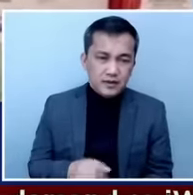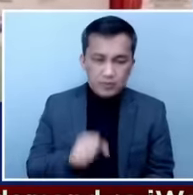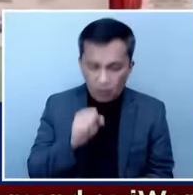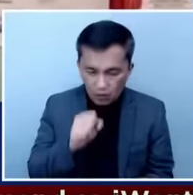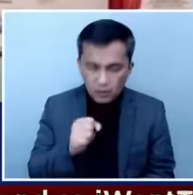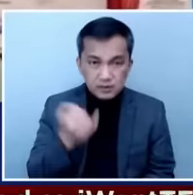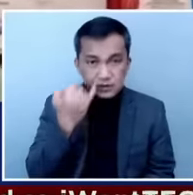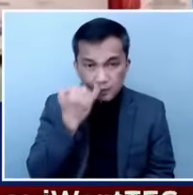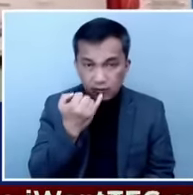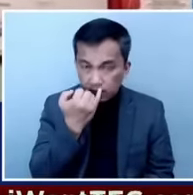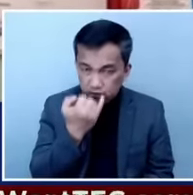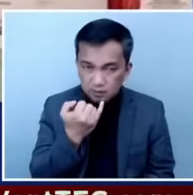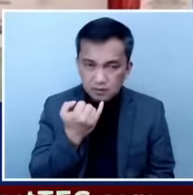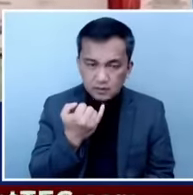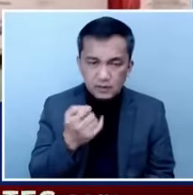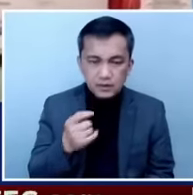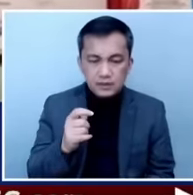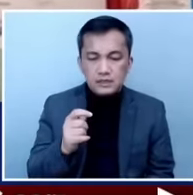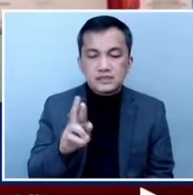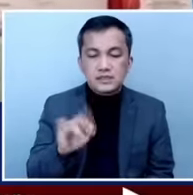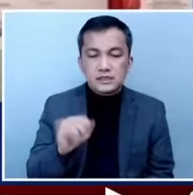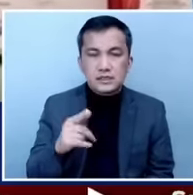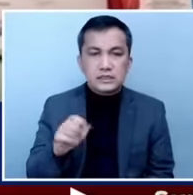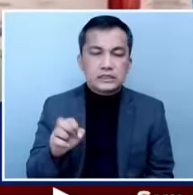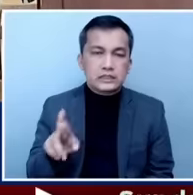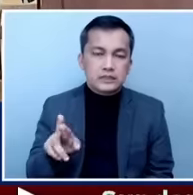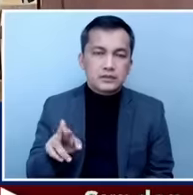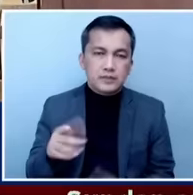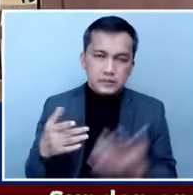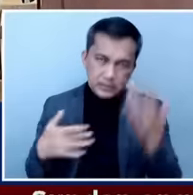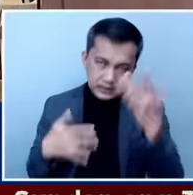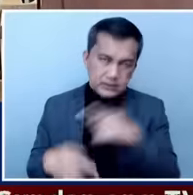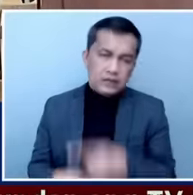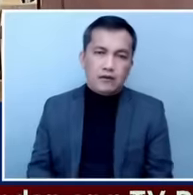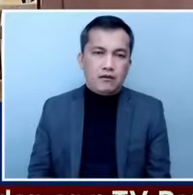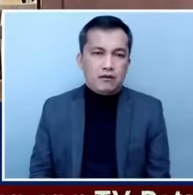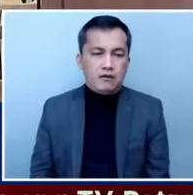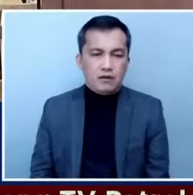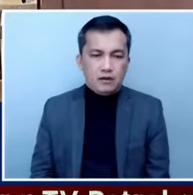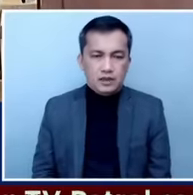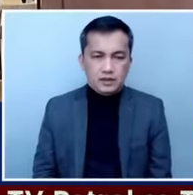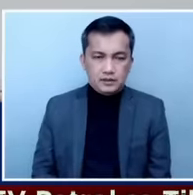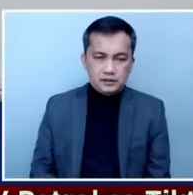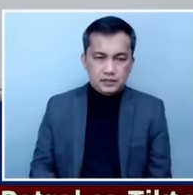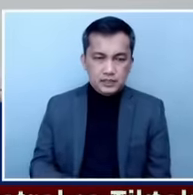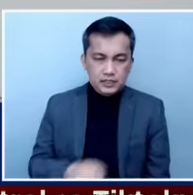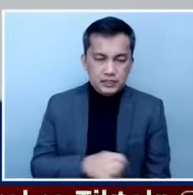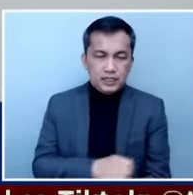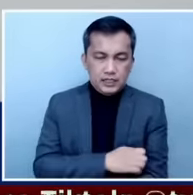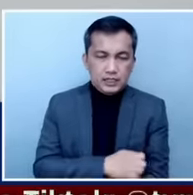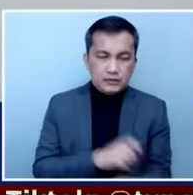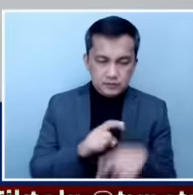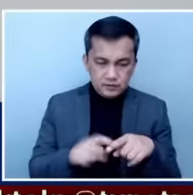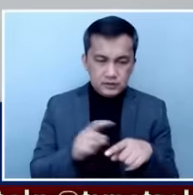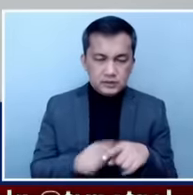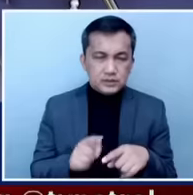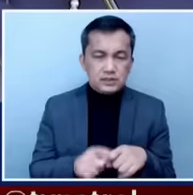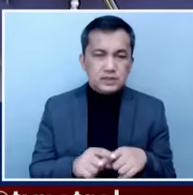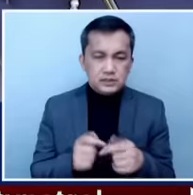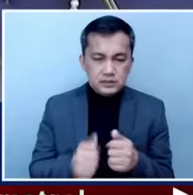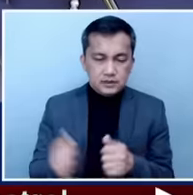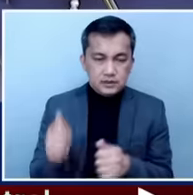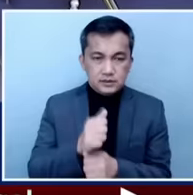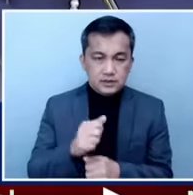sipon, matitrigger na naman yung mga sakit nila. Para kay Energy Regulatory Commission Chairperson Mona Lisa